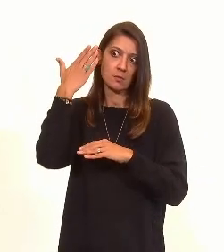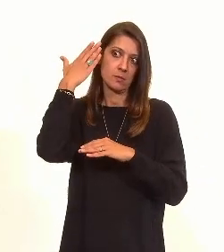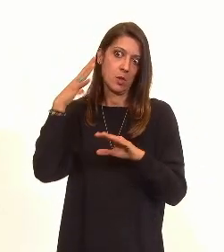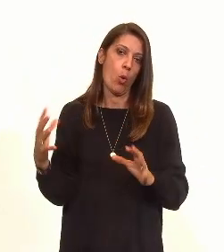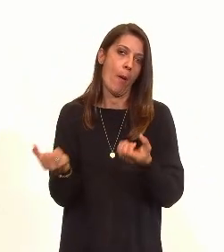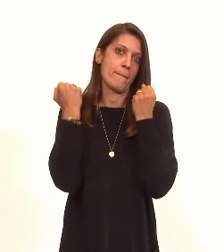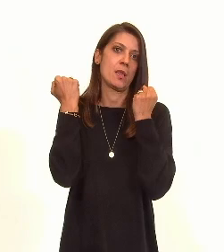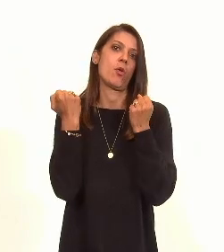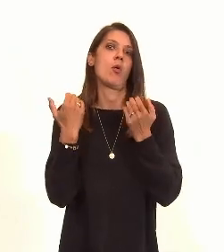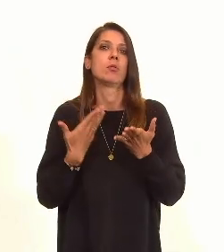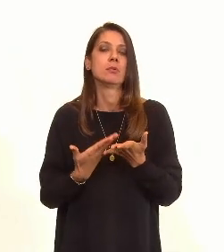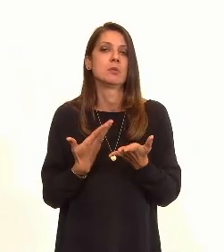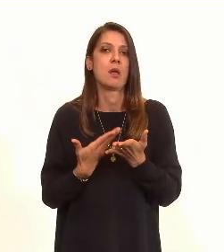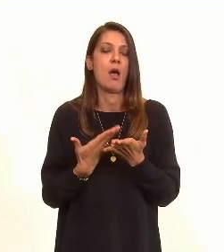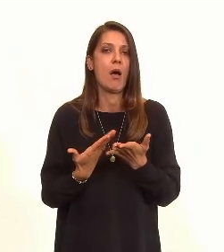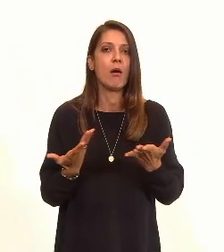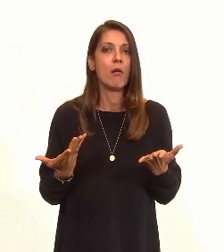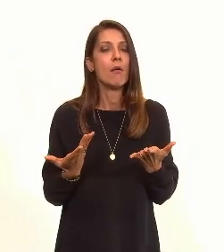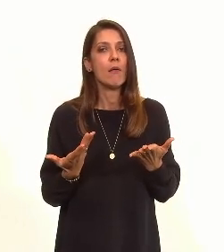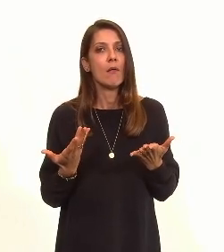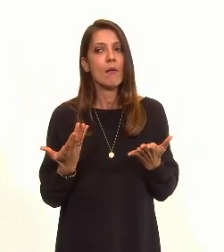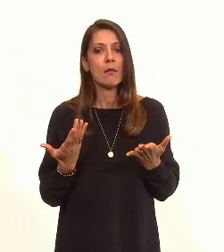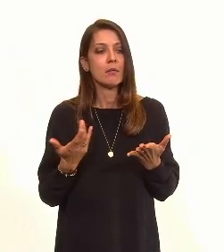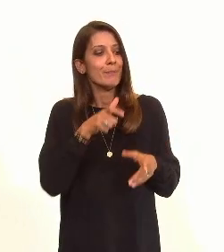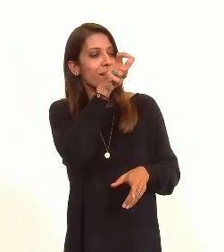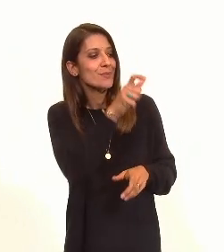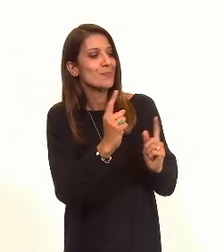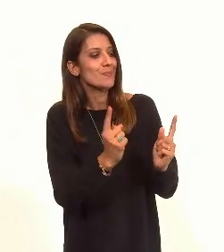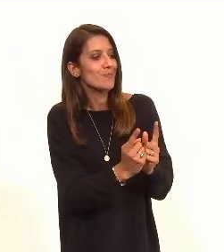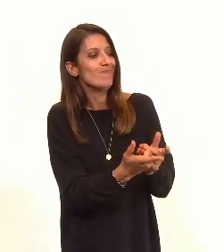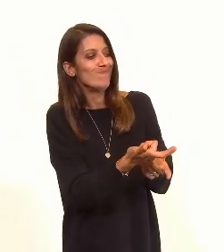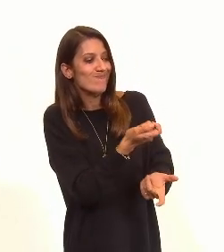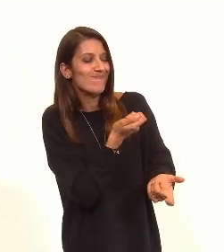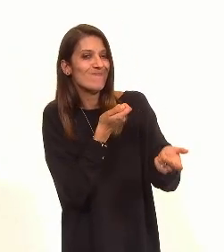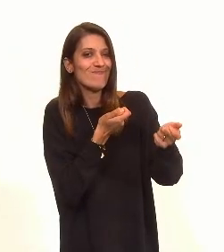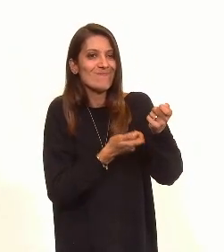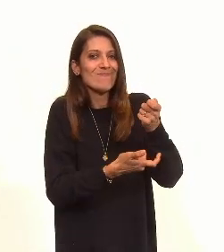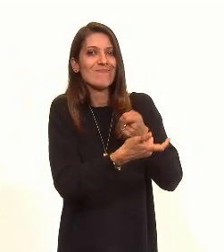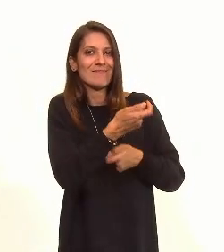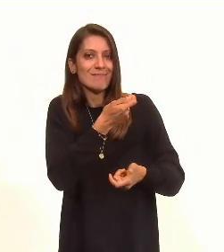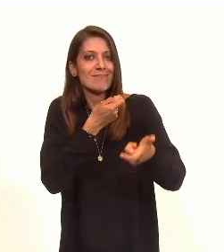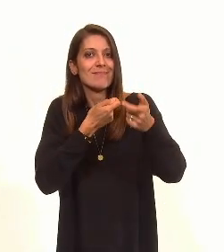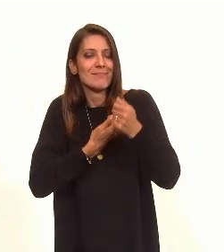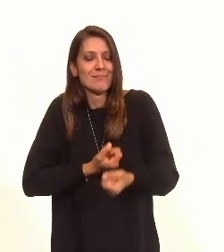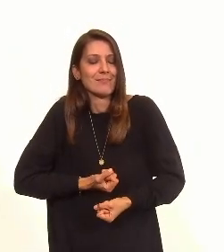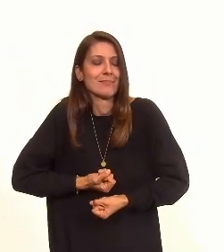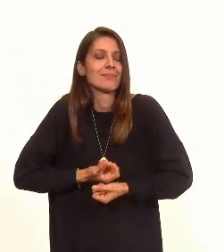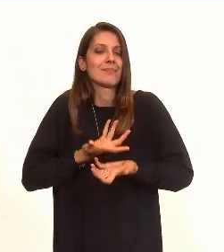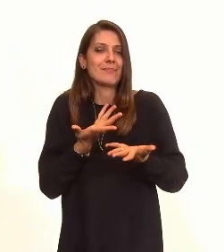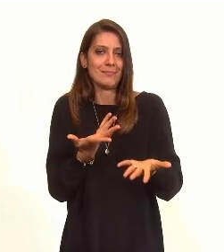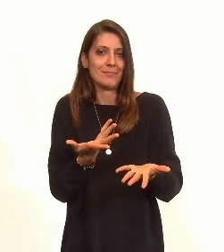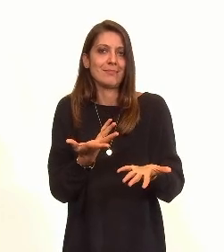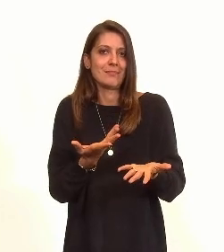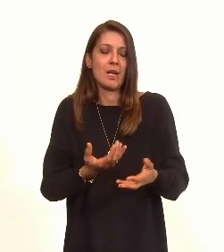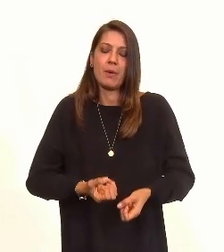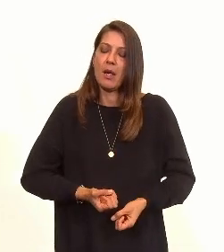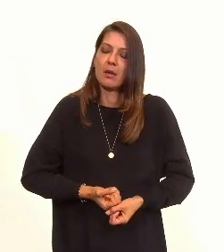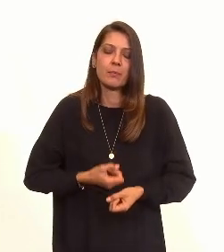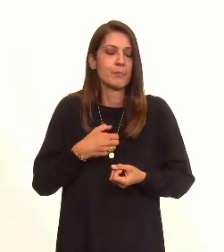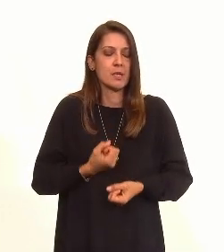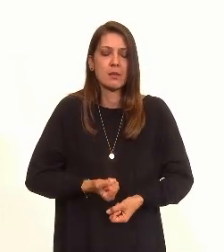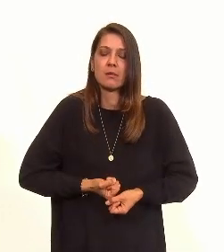et qui vont amener la personne à quand même arriver à verbaliser ce qu'elle ressent. Et là, ça va partir. Alors j'ai envie de dire,